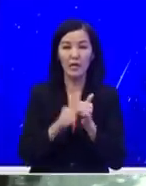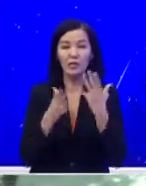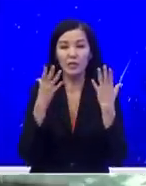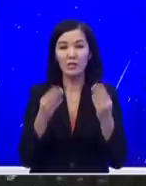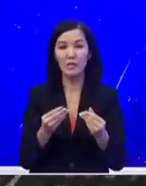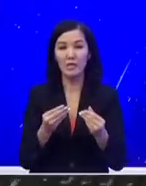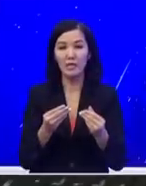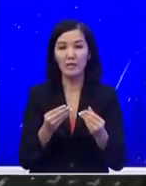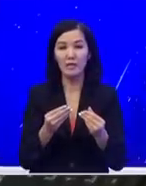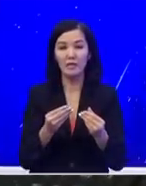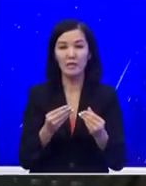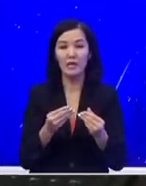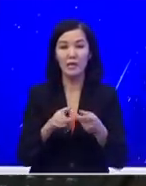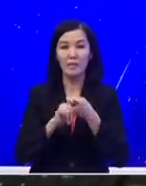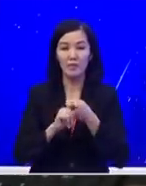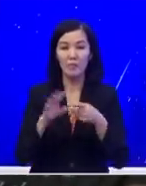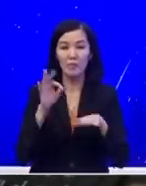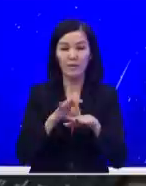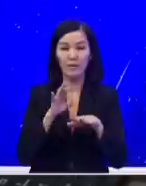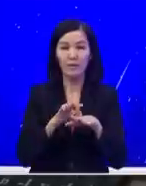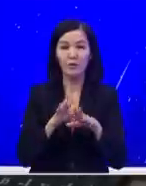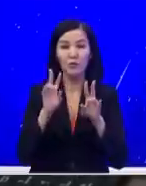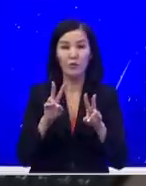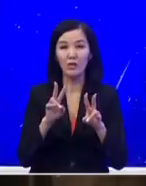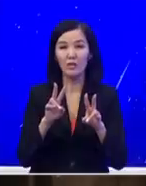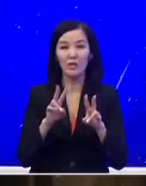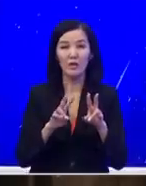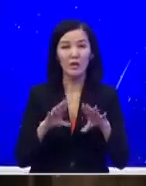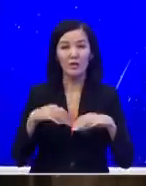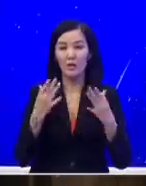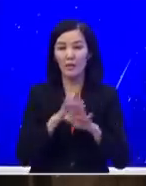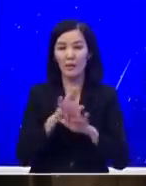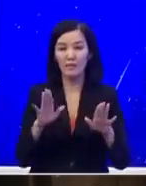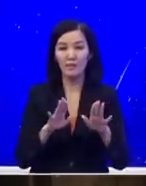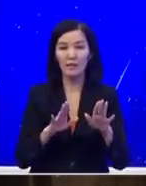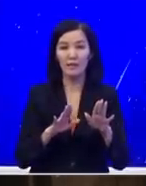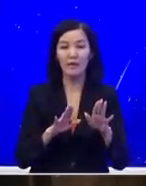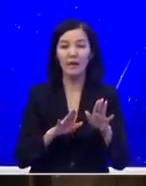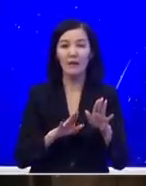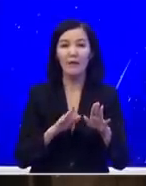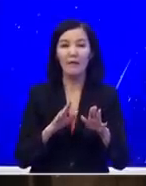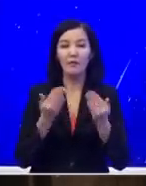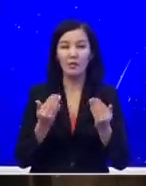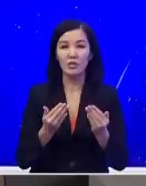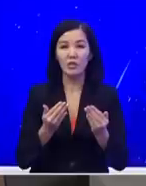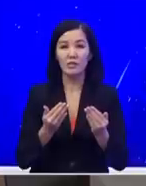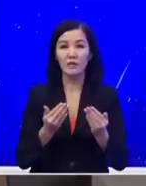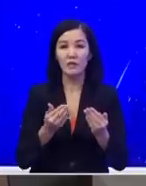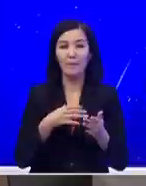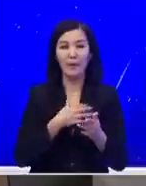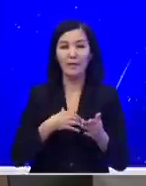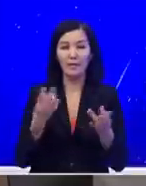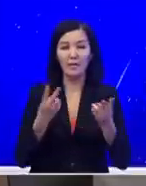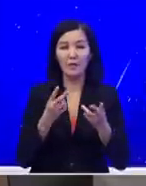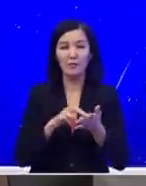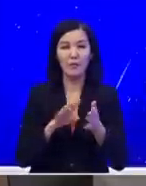они находятся в прямом контакте с пациентами, но это их не пугает. По словам медицинского персонала, в такое время нет места панике.